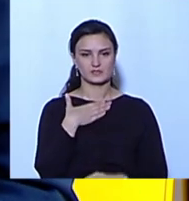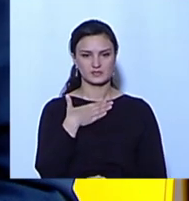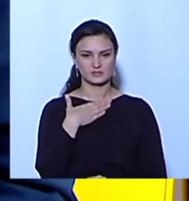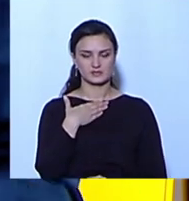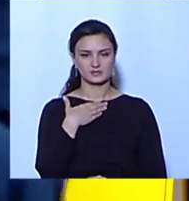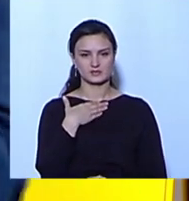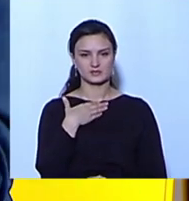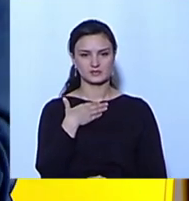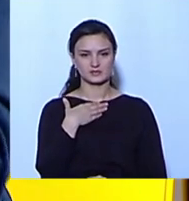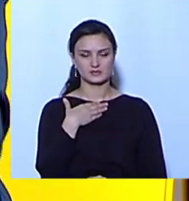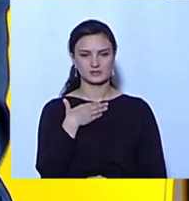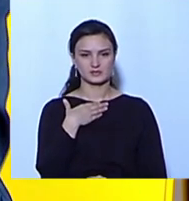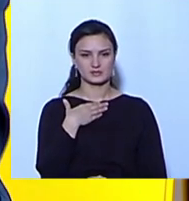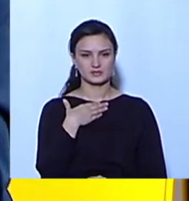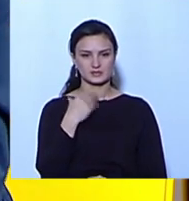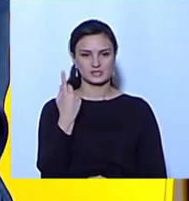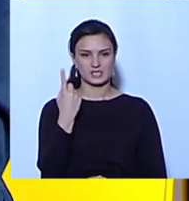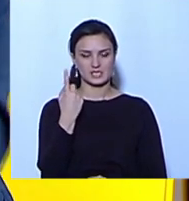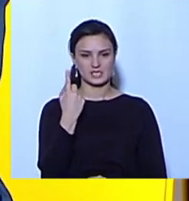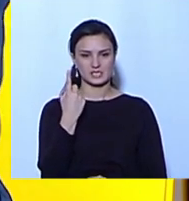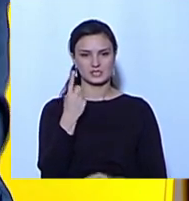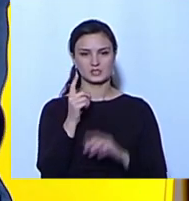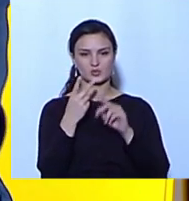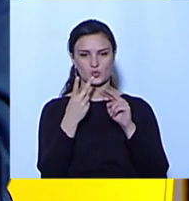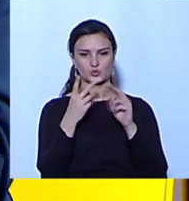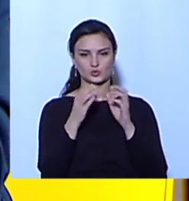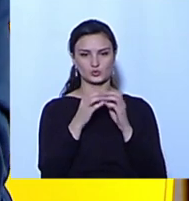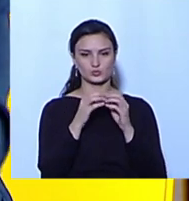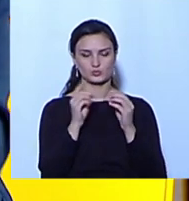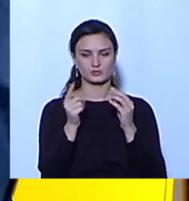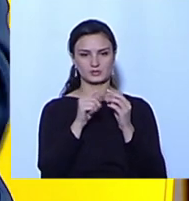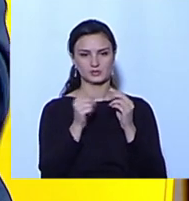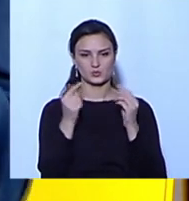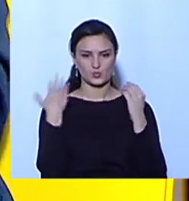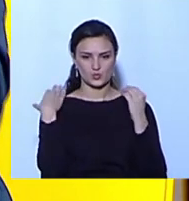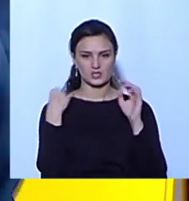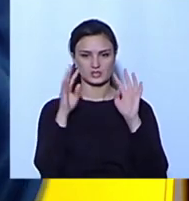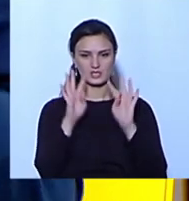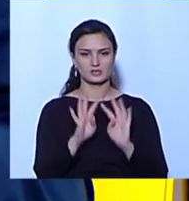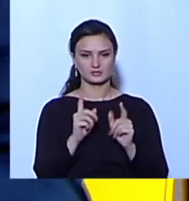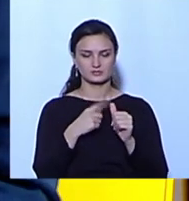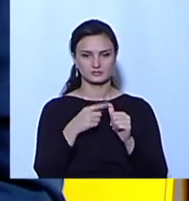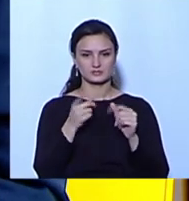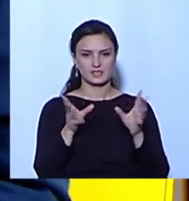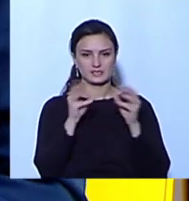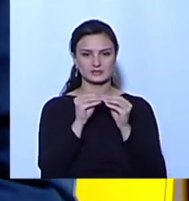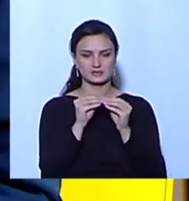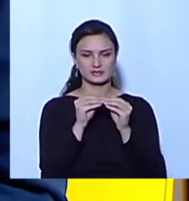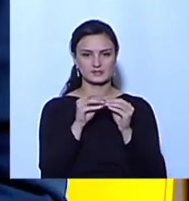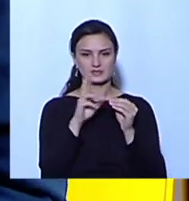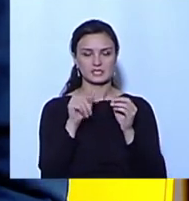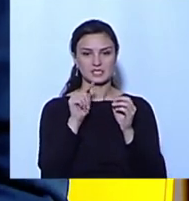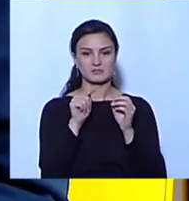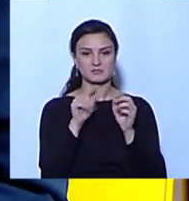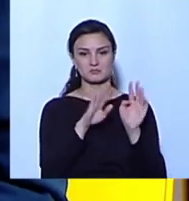ვთქვათ, აინერვირებს, ნუ ასე ვთქვათ, ერთი წინა არტერია და ორი ჯგუფი არტერიების უკან არტერიების სისტემა რო ვთქვათ. და აი